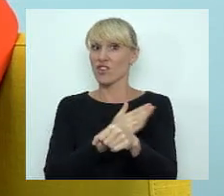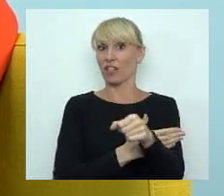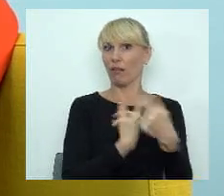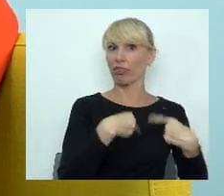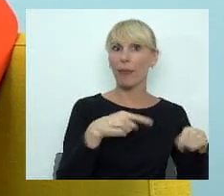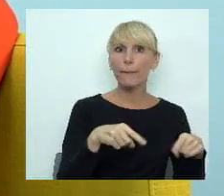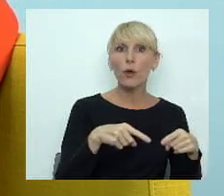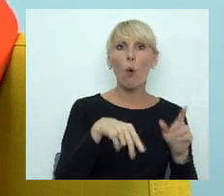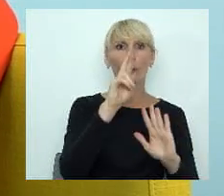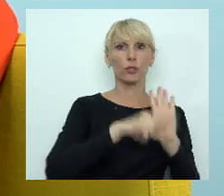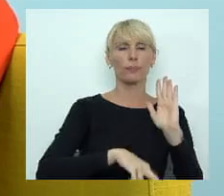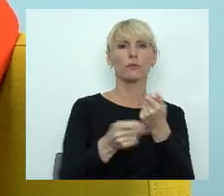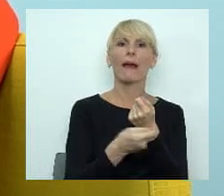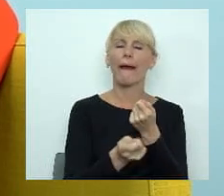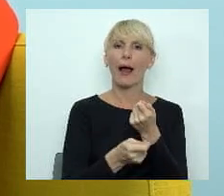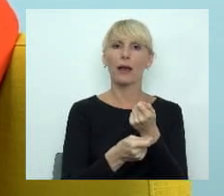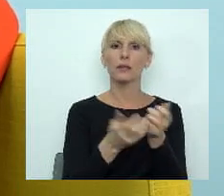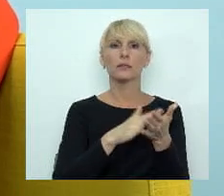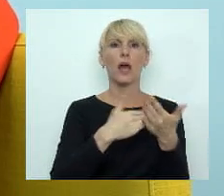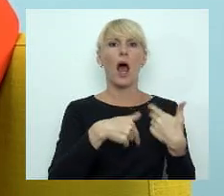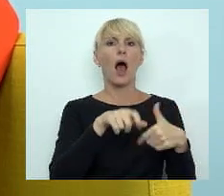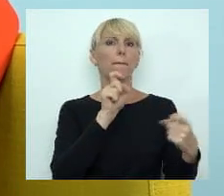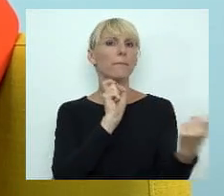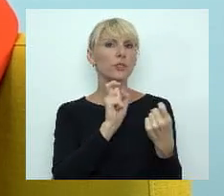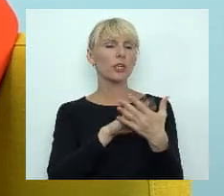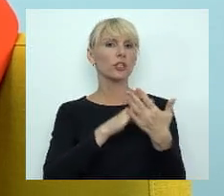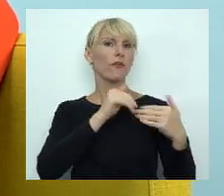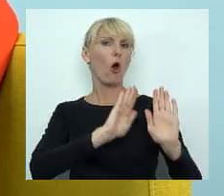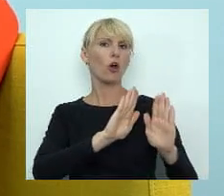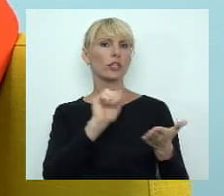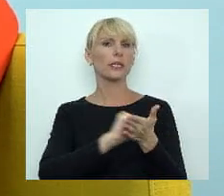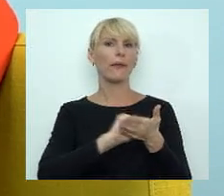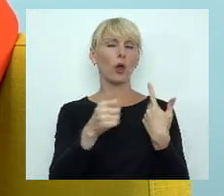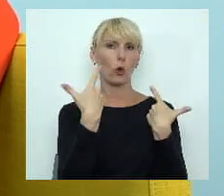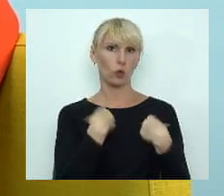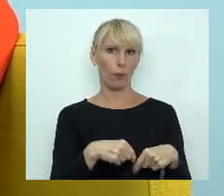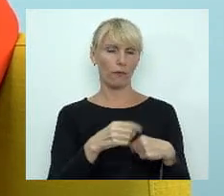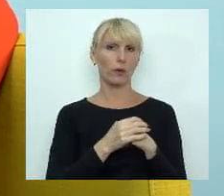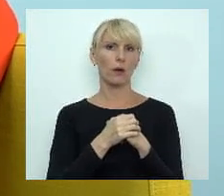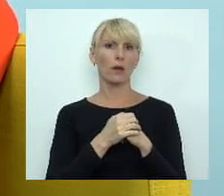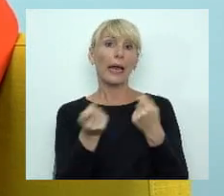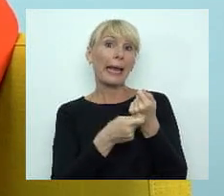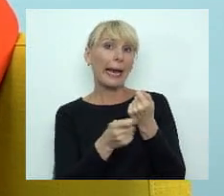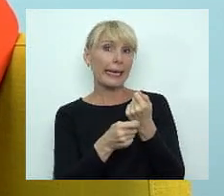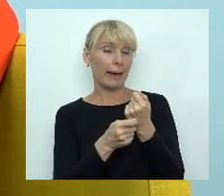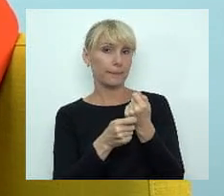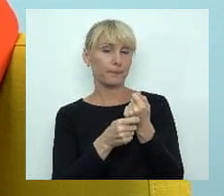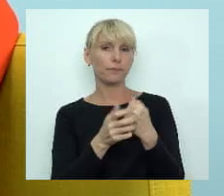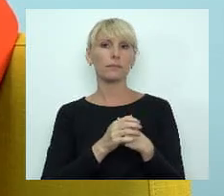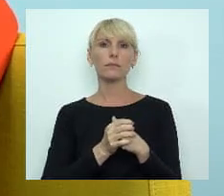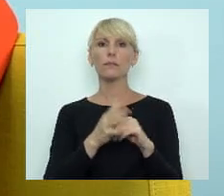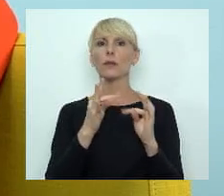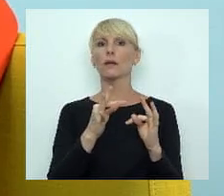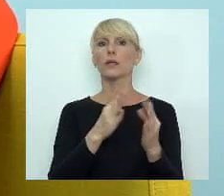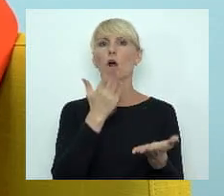przepisów pozwalających na karanie za naruszenie przepisów o ochronie danych osobowych karami pieniężnymi. Mieliśmy